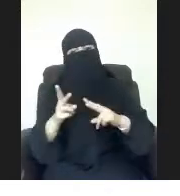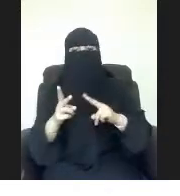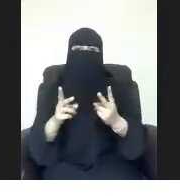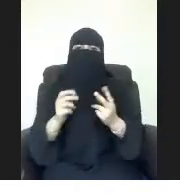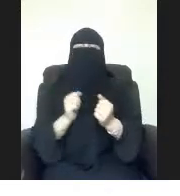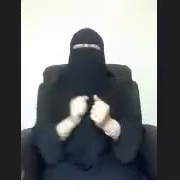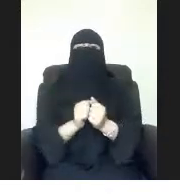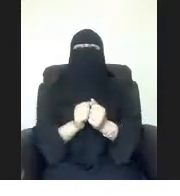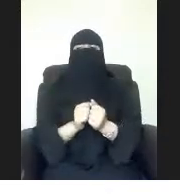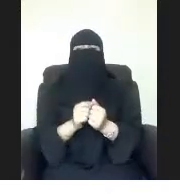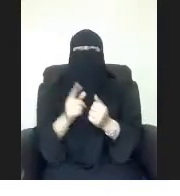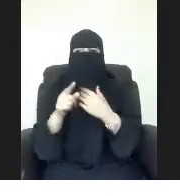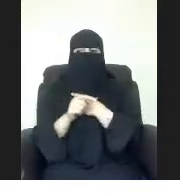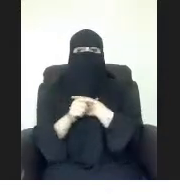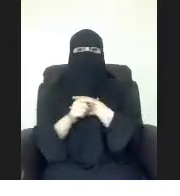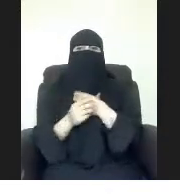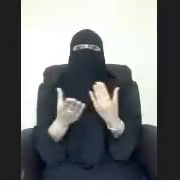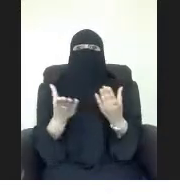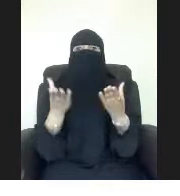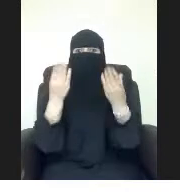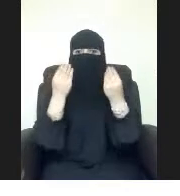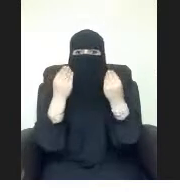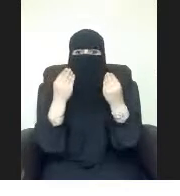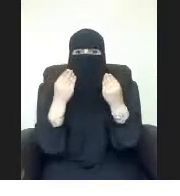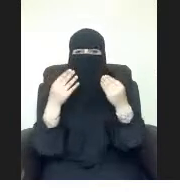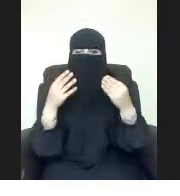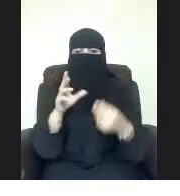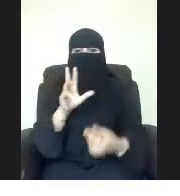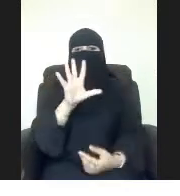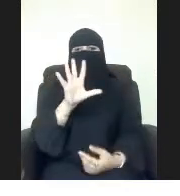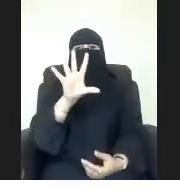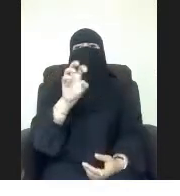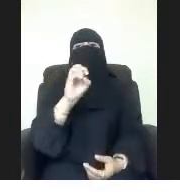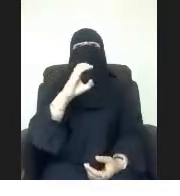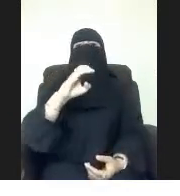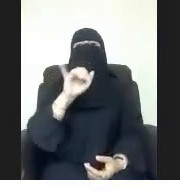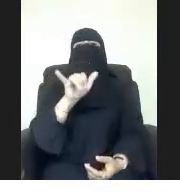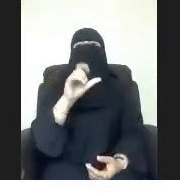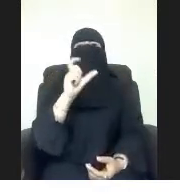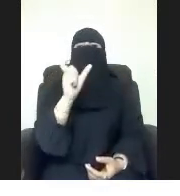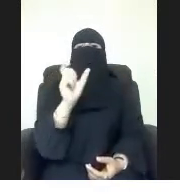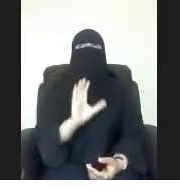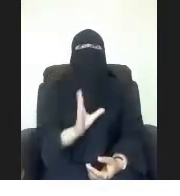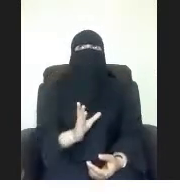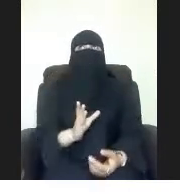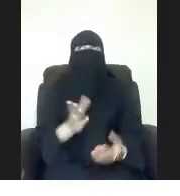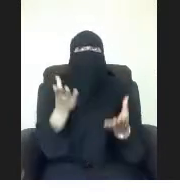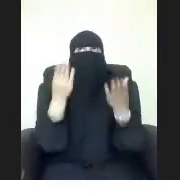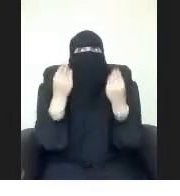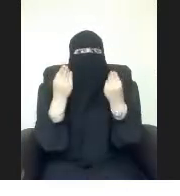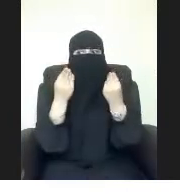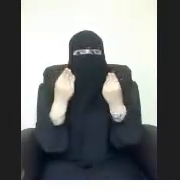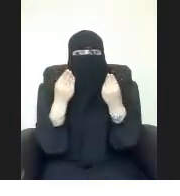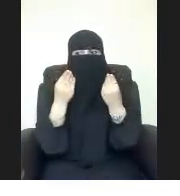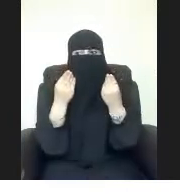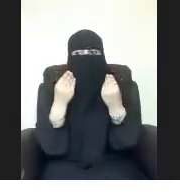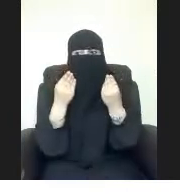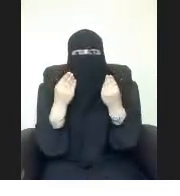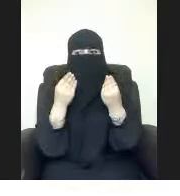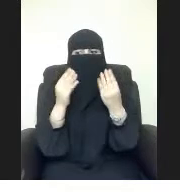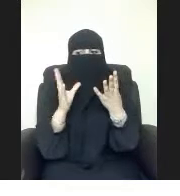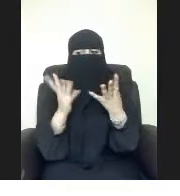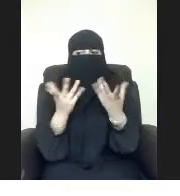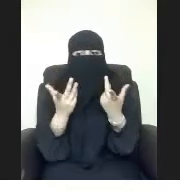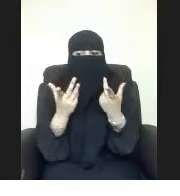التعلم الهجين، وهذه المصطلحات تستخدم يعني استخداما تبادليا، التعلم الهجين والتعلم المدمج في كثير من الأدبيات الأجنبية لا